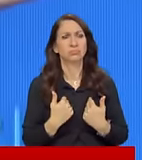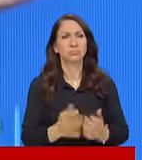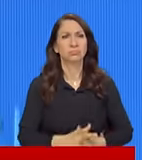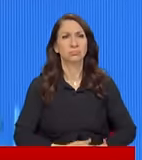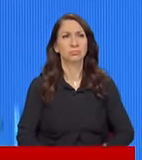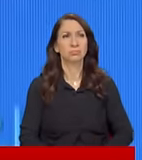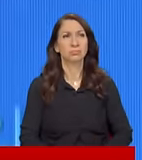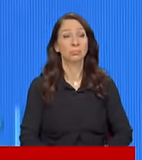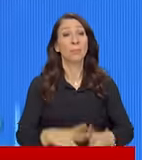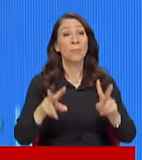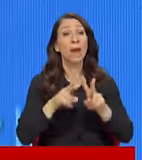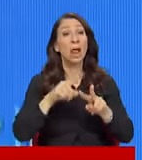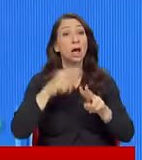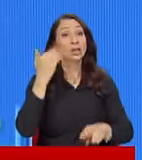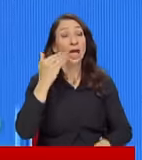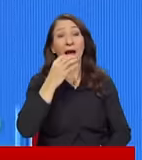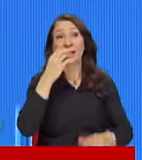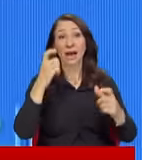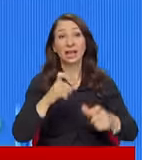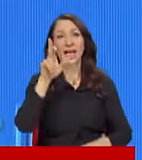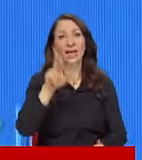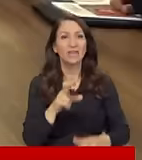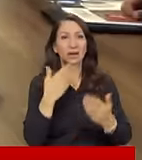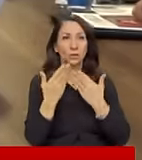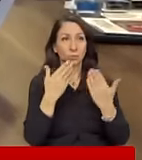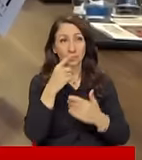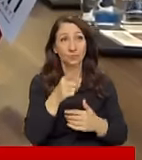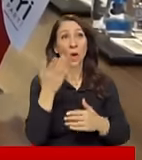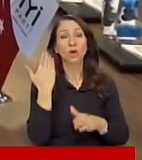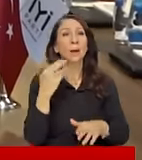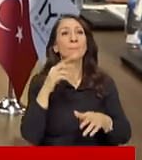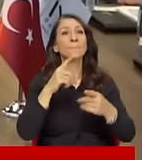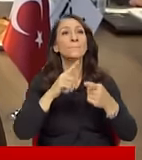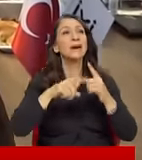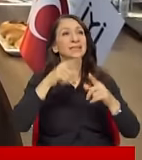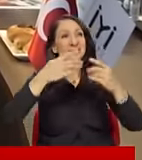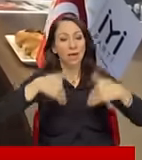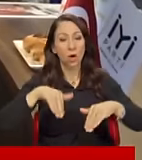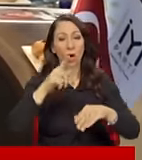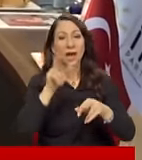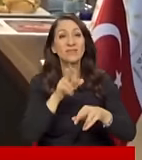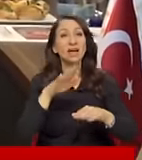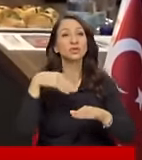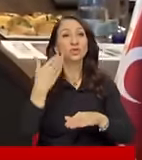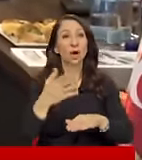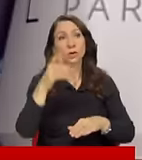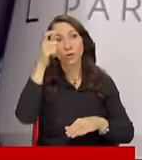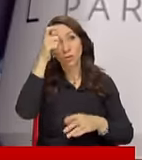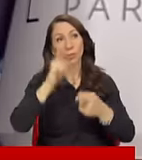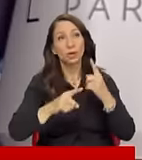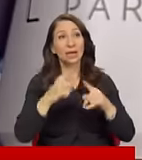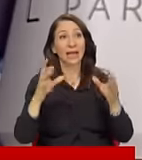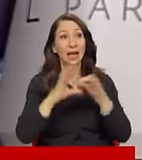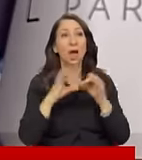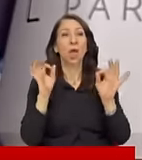mücadele edileceğiz. Meral Akşener Ankara'da iftarda konuştu. Öncesinde ise partisinden o iftar sonrasında Türk siyasetine